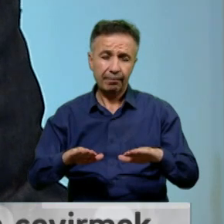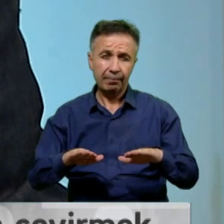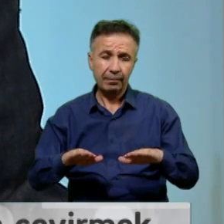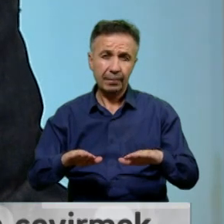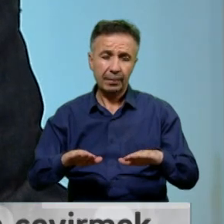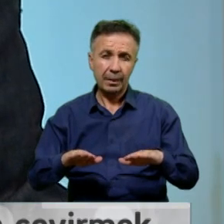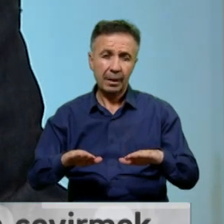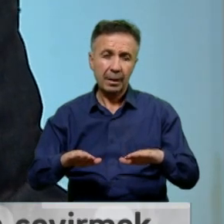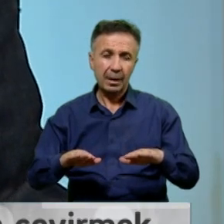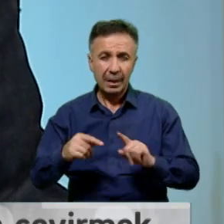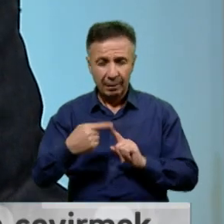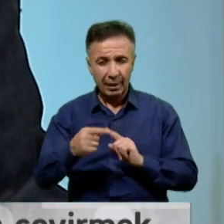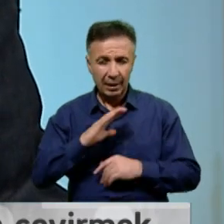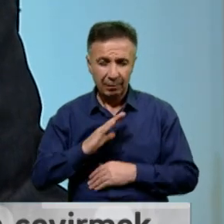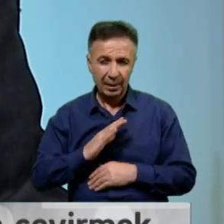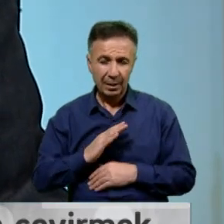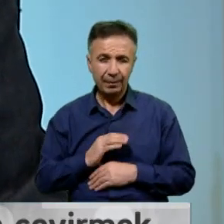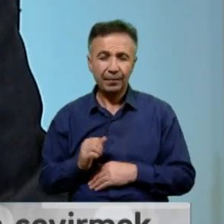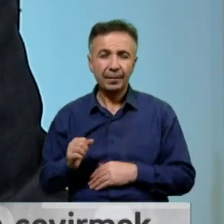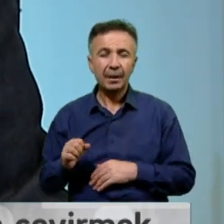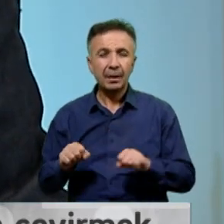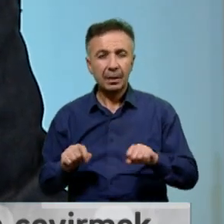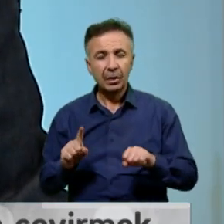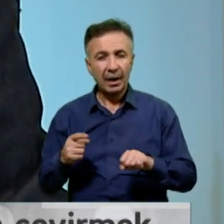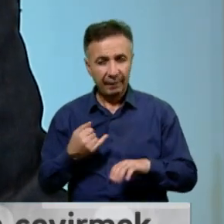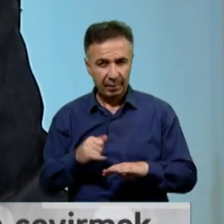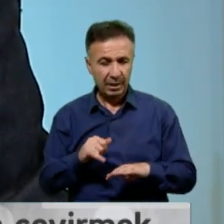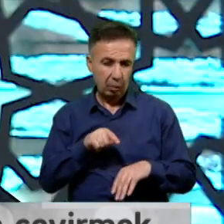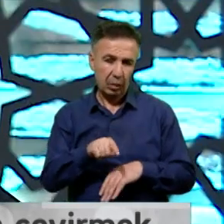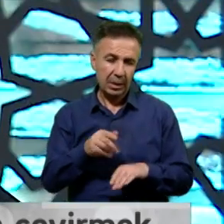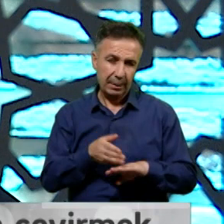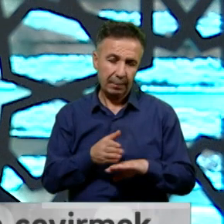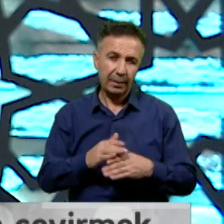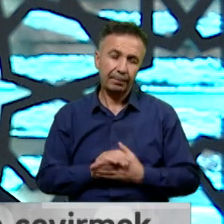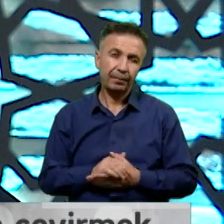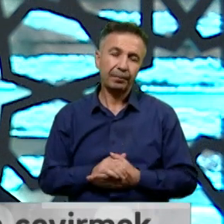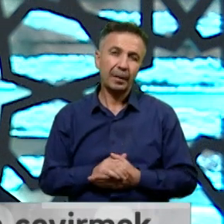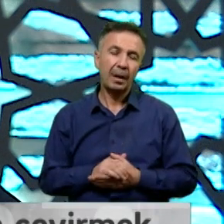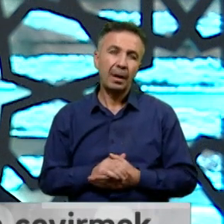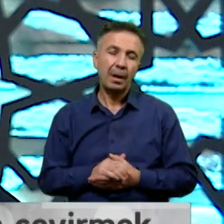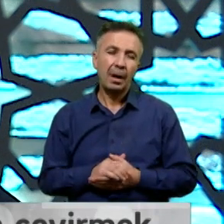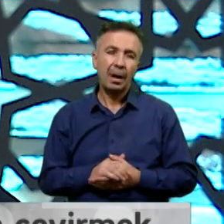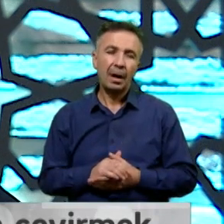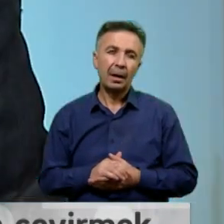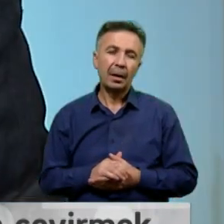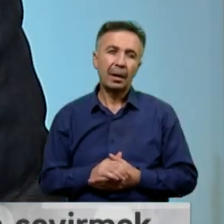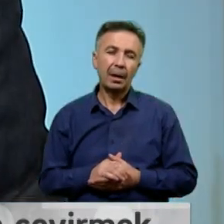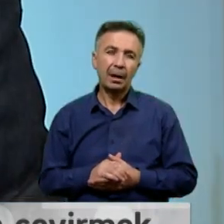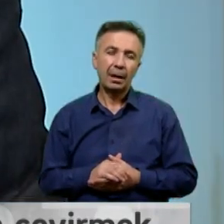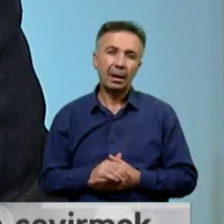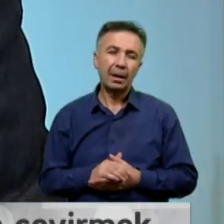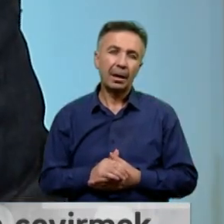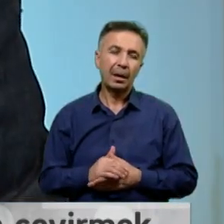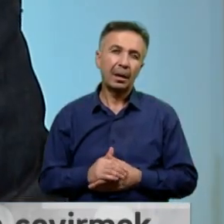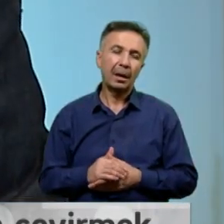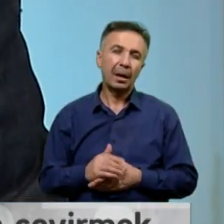dair rivayet var. Zaten Şafii mezhebi oradan. Ama buradaki bu ifade ecirna minen nar. Sıkıntı var mı hocam? Hayır. Bunda? Yok.